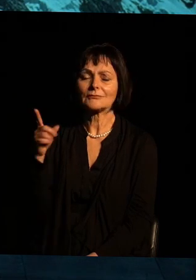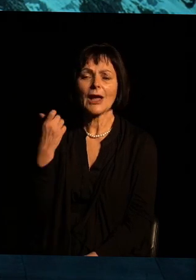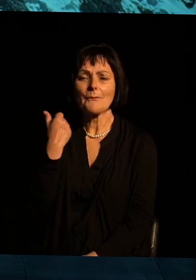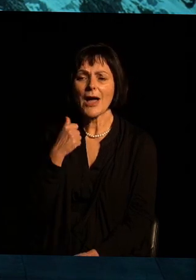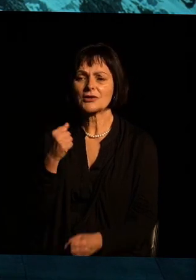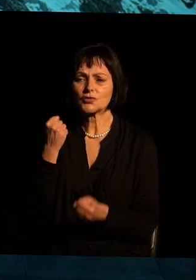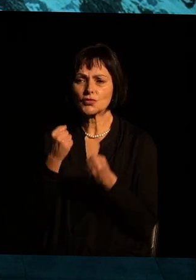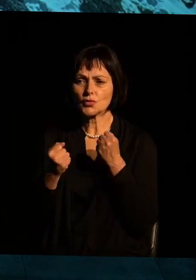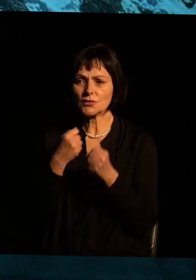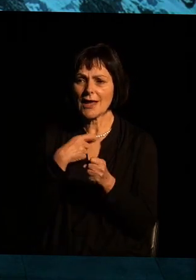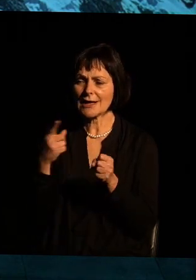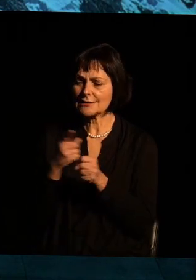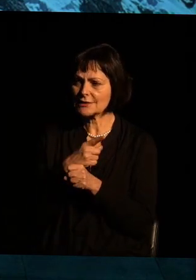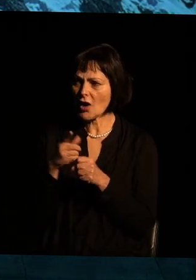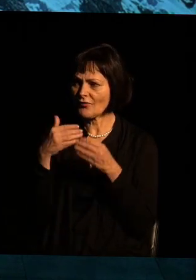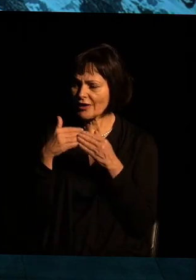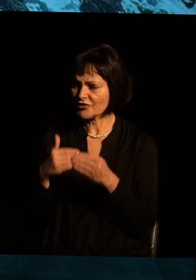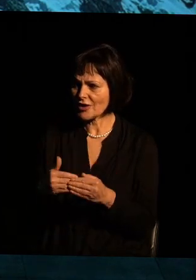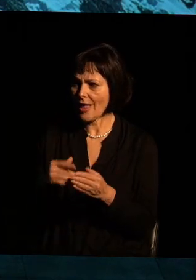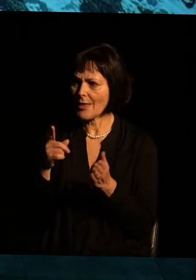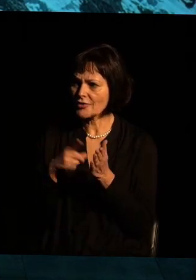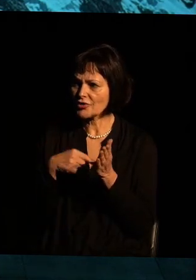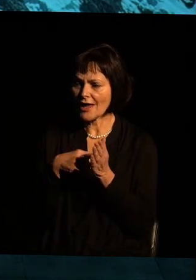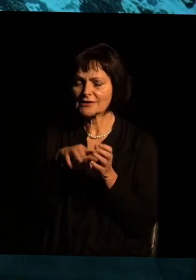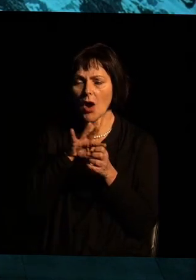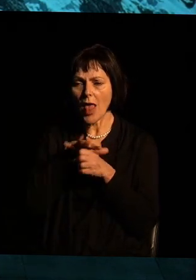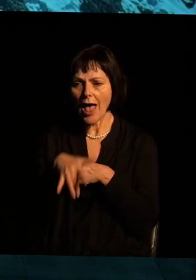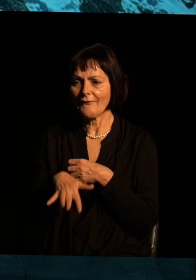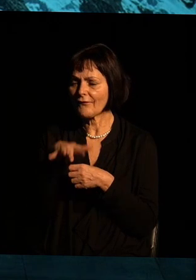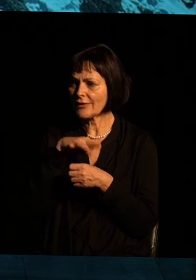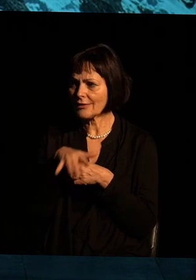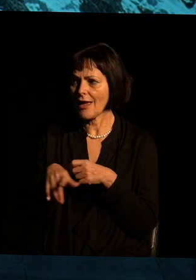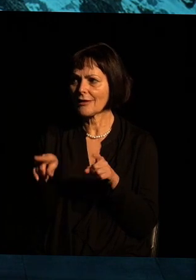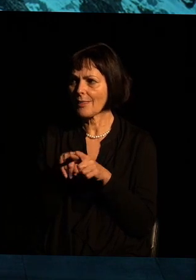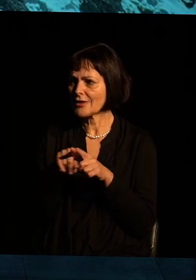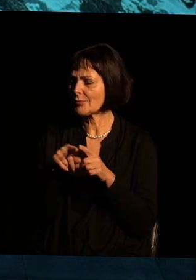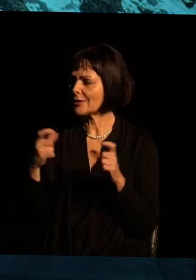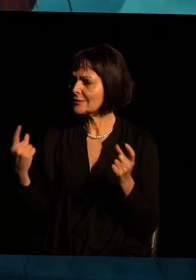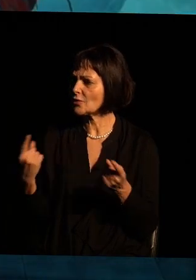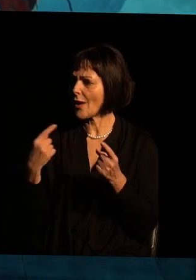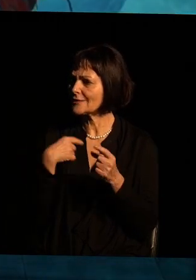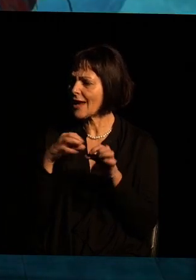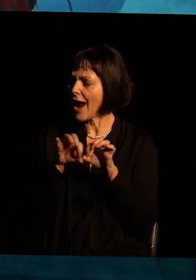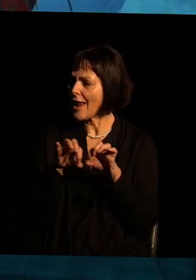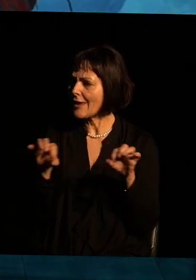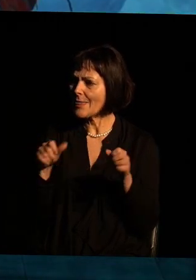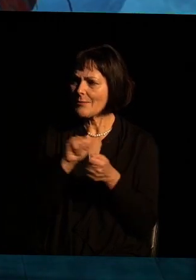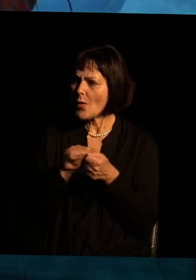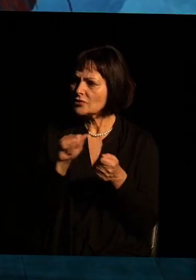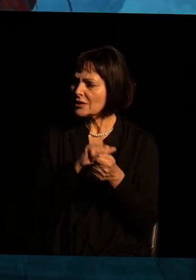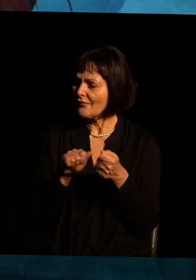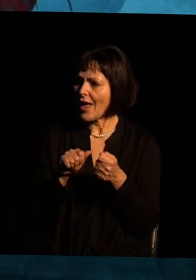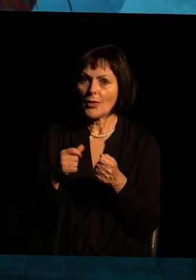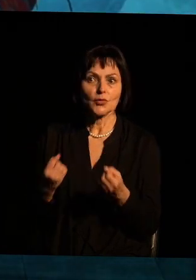i ryzykowna ściana, dlatego że często schodzą lawiny. Ja też miałem przypadek, że nawet liny były pozrywane i